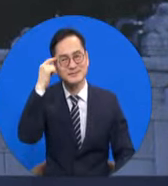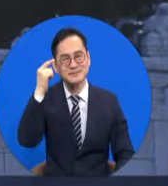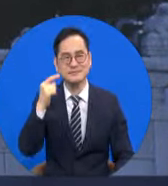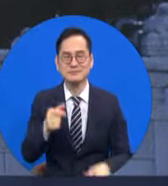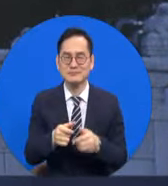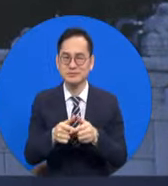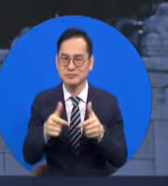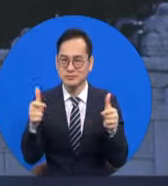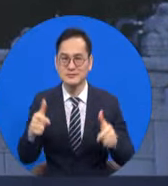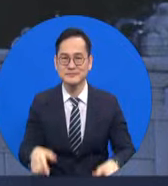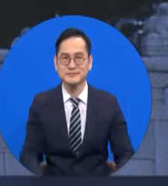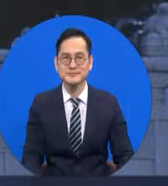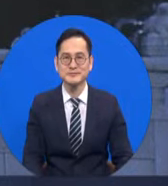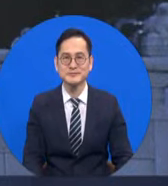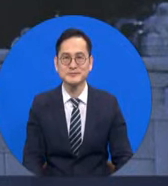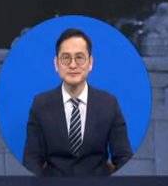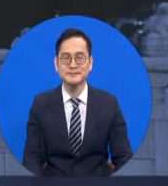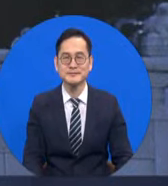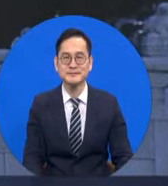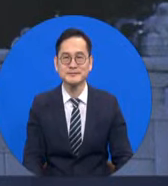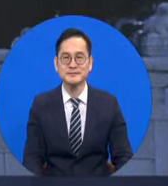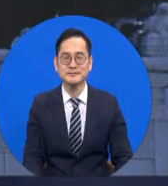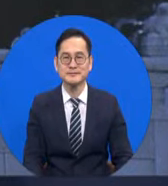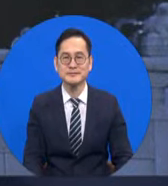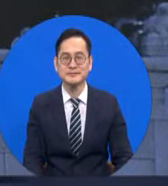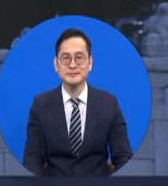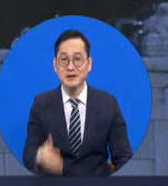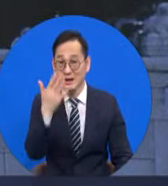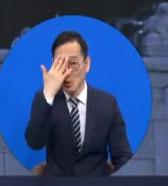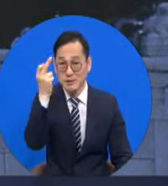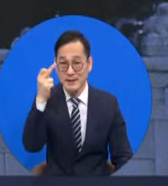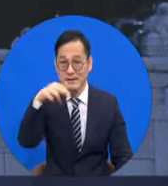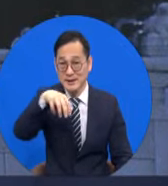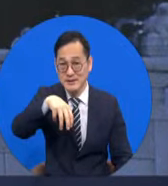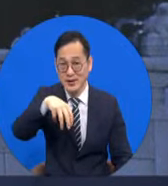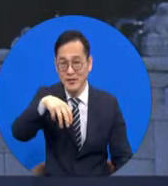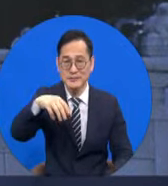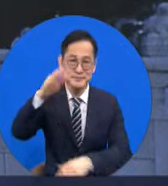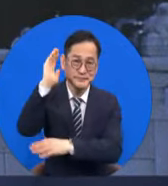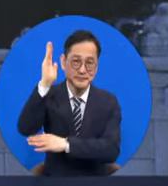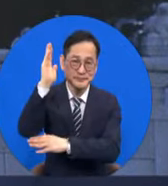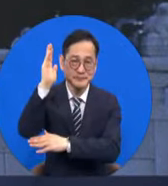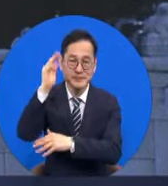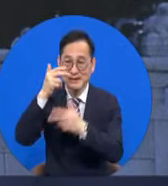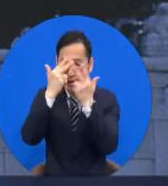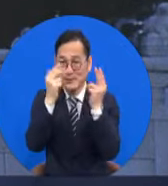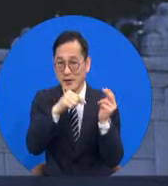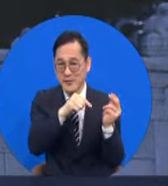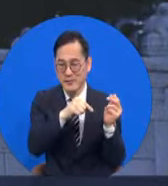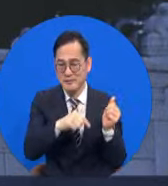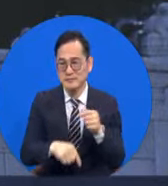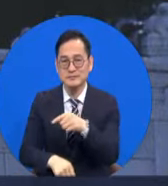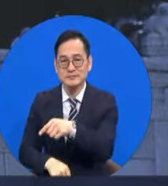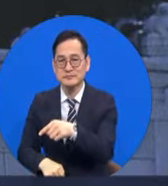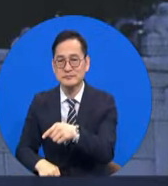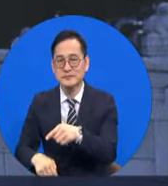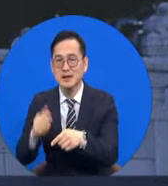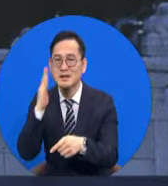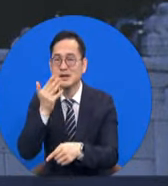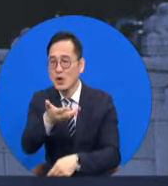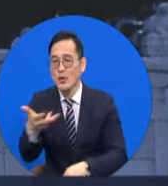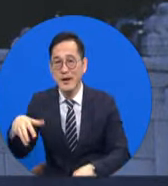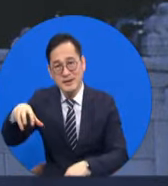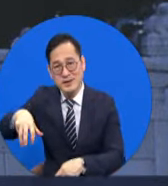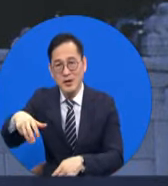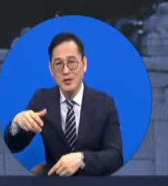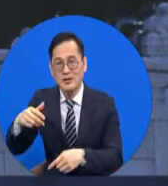같습니다. 용산에서 마지막 유세를 가진 민주당 이재명 대표, 청계광장에서 마지막 유세를 가진